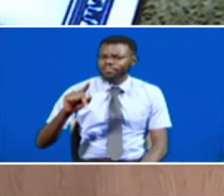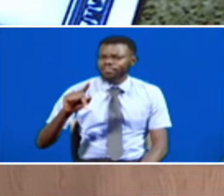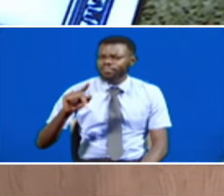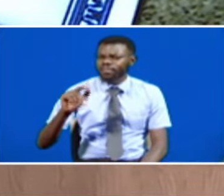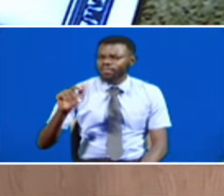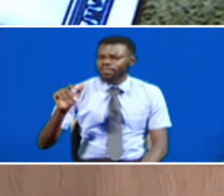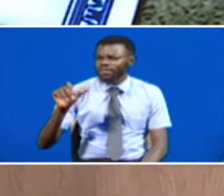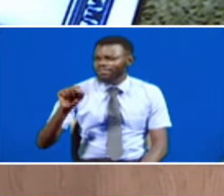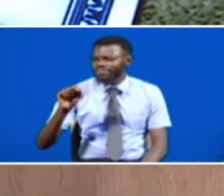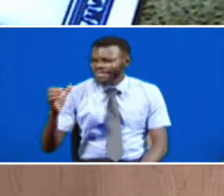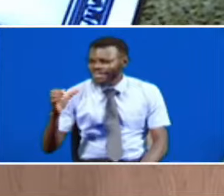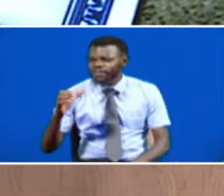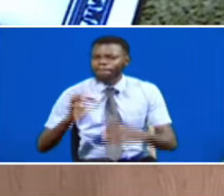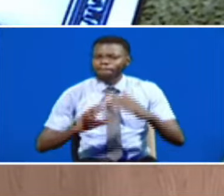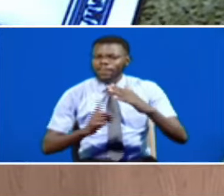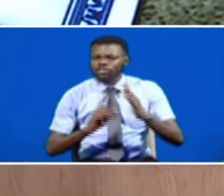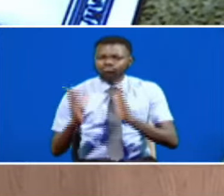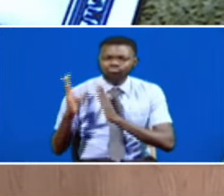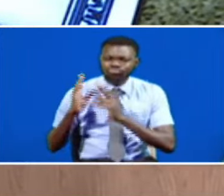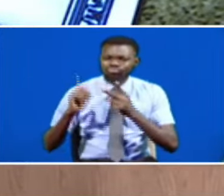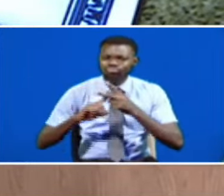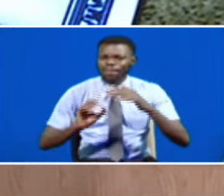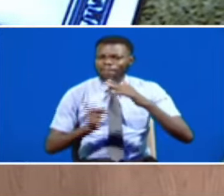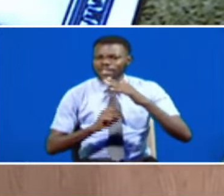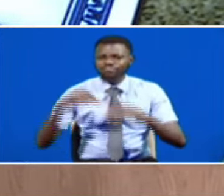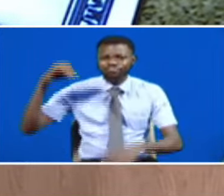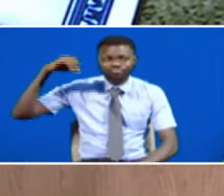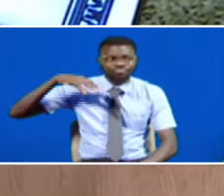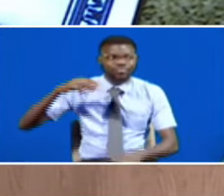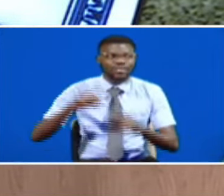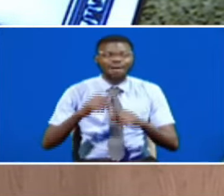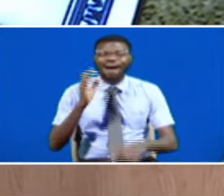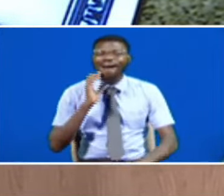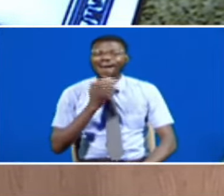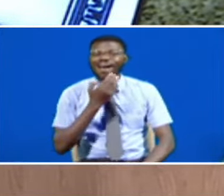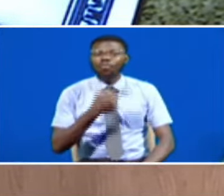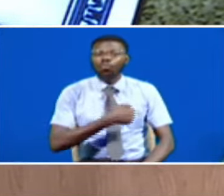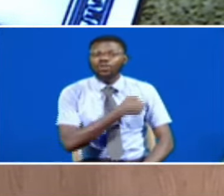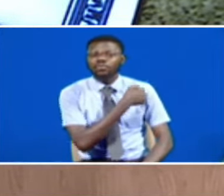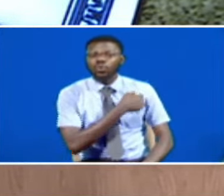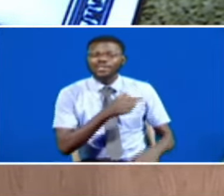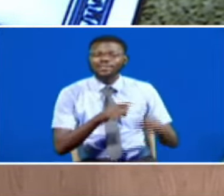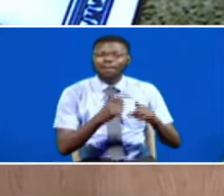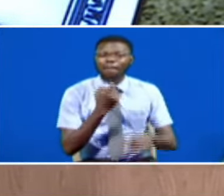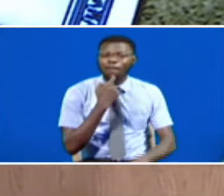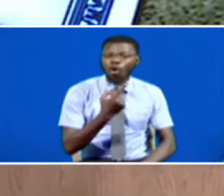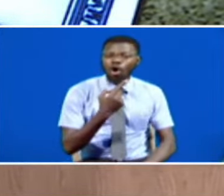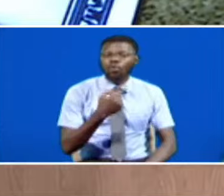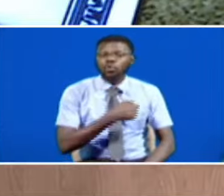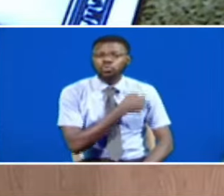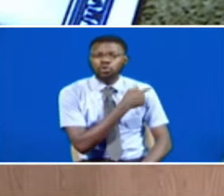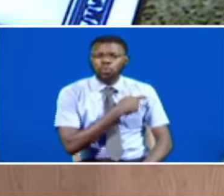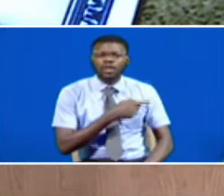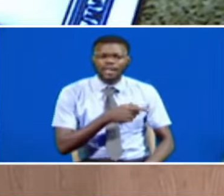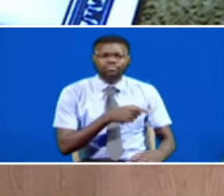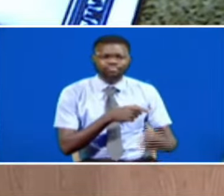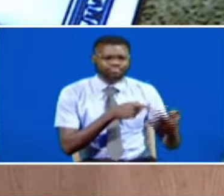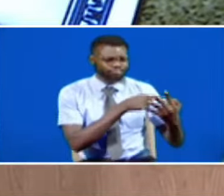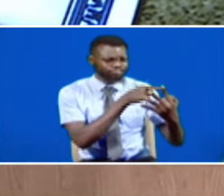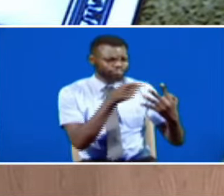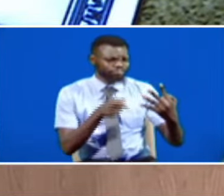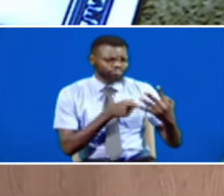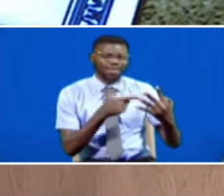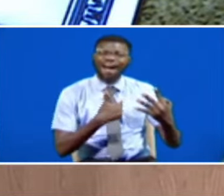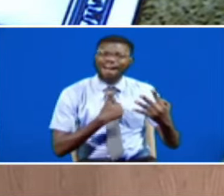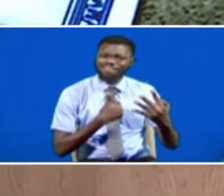ndani, wizara ya kawi pamoja na hospitali ya kitaifa ya Kenyatta na ile ya rufaa ya Moi ndizo taasisi nchini zenye